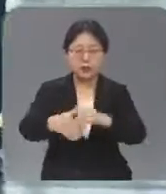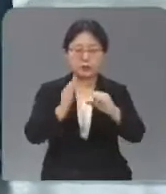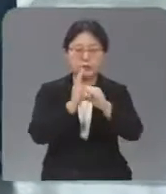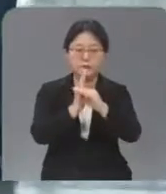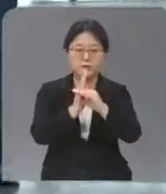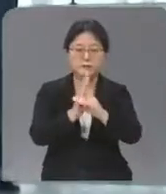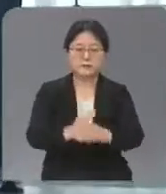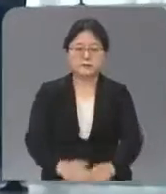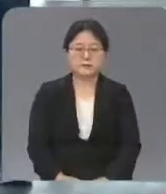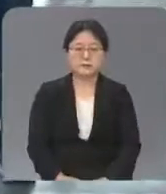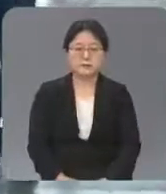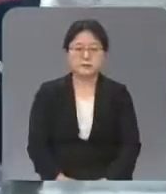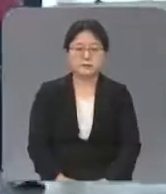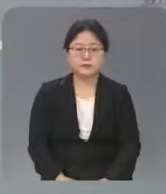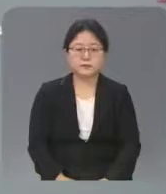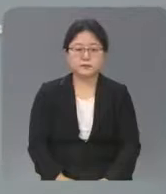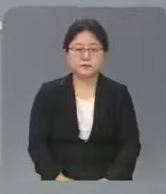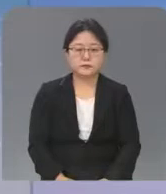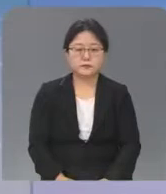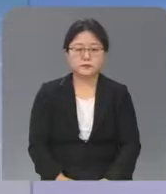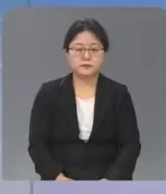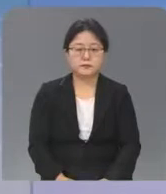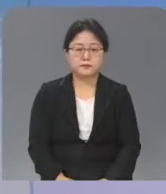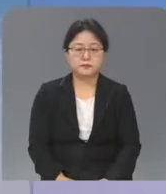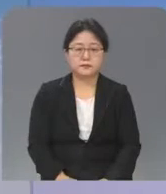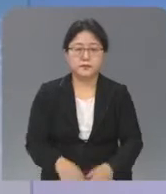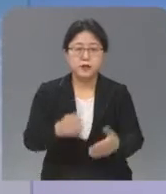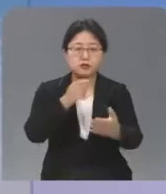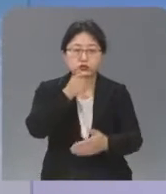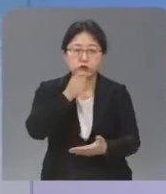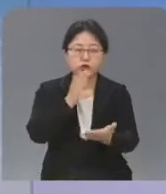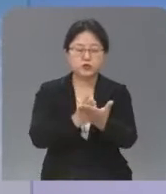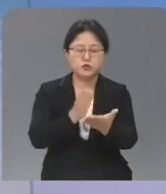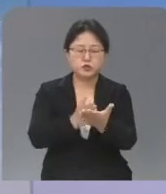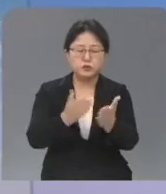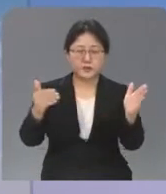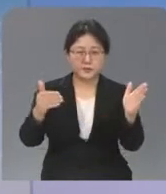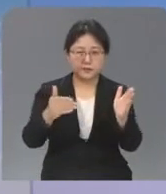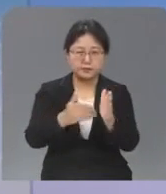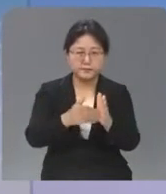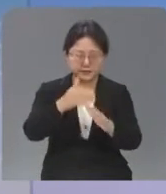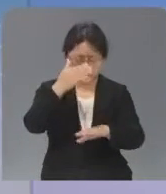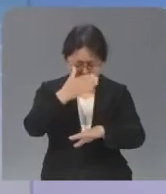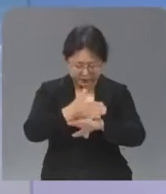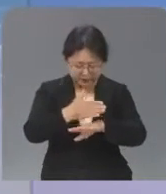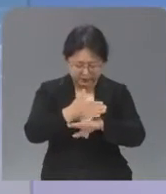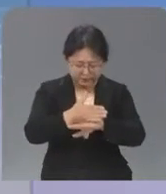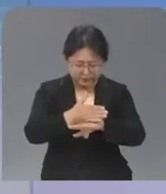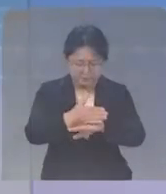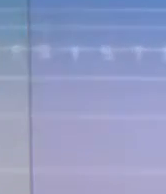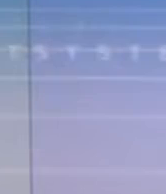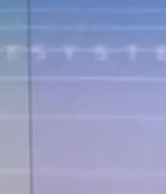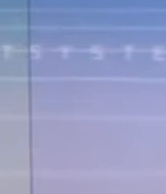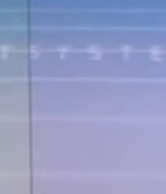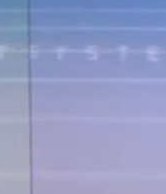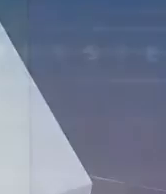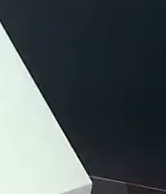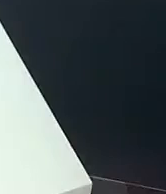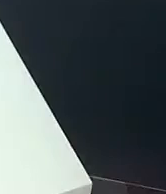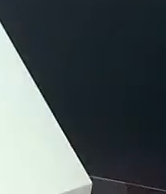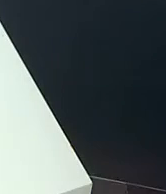많은 932개 전체 생활 구간에 1,000원 여객선 요금제를 시행해 올 하반기 전산